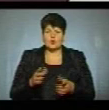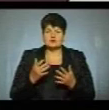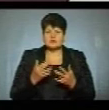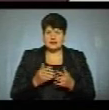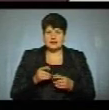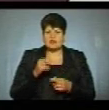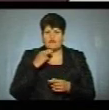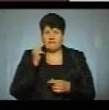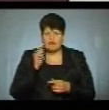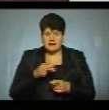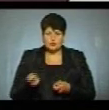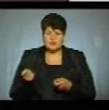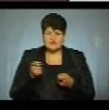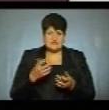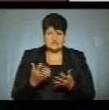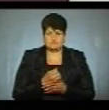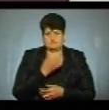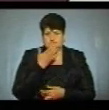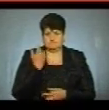оскільки винних у вивезенні не знайшли.